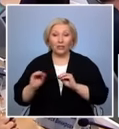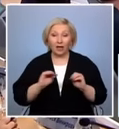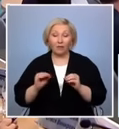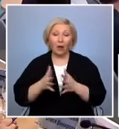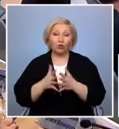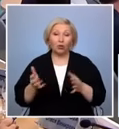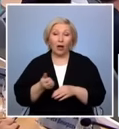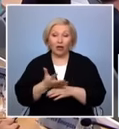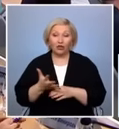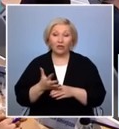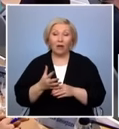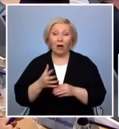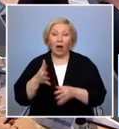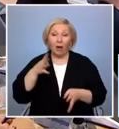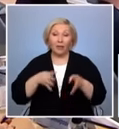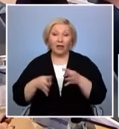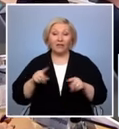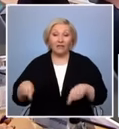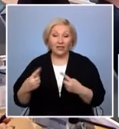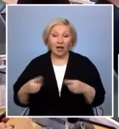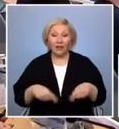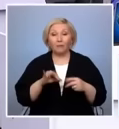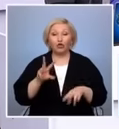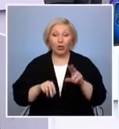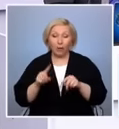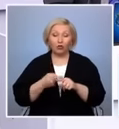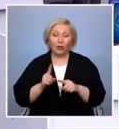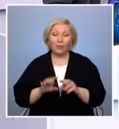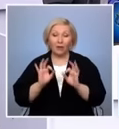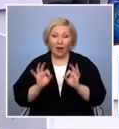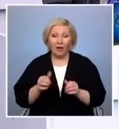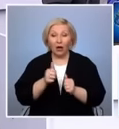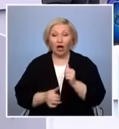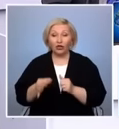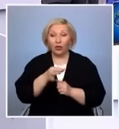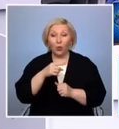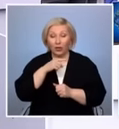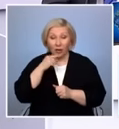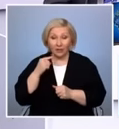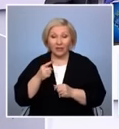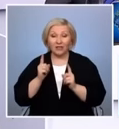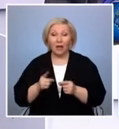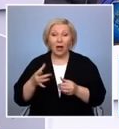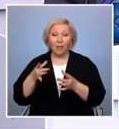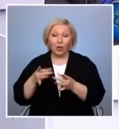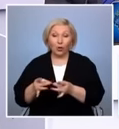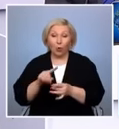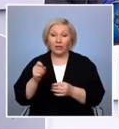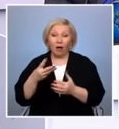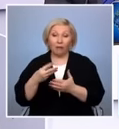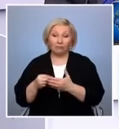зафиксировала 1153 комментария в социальных сетях. Ну вот тут я, конечно, горько всплакнул. Такой уровень